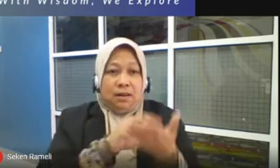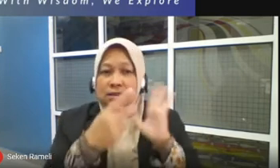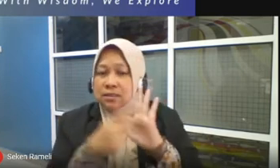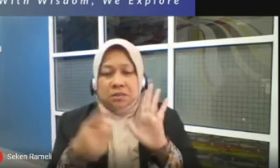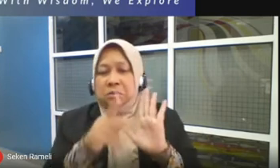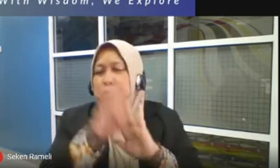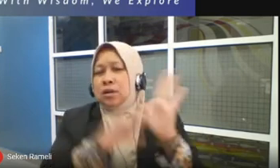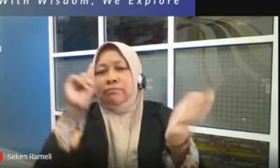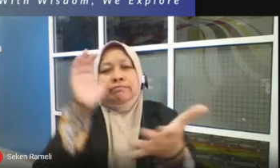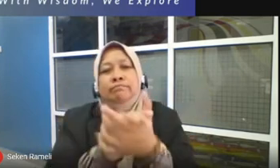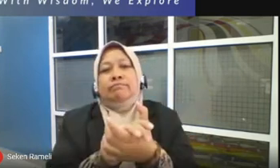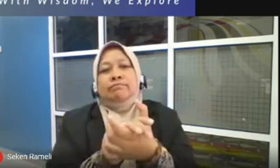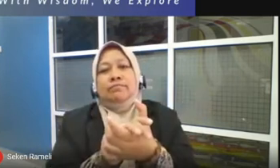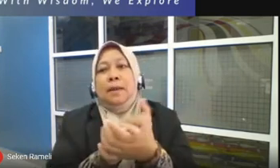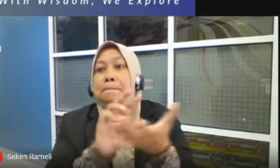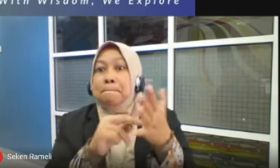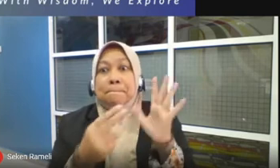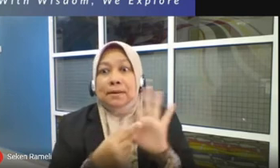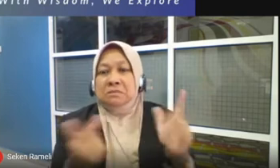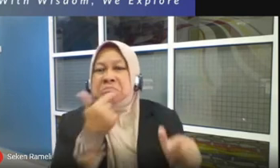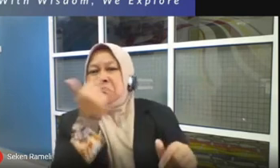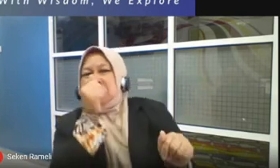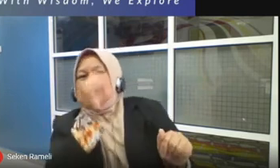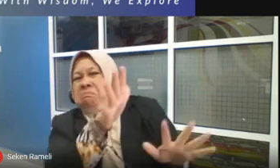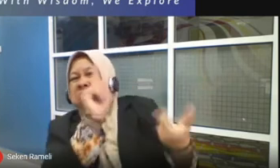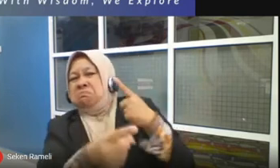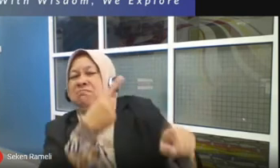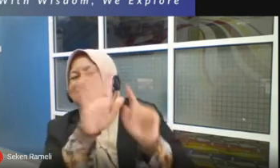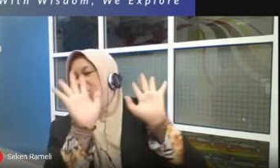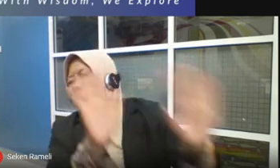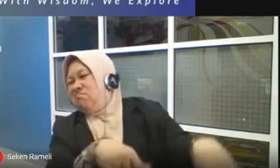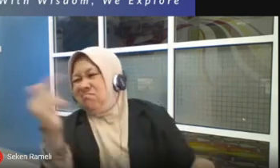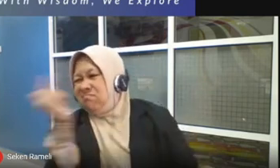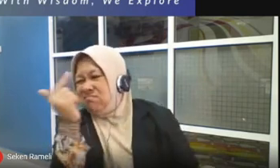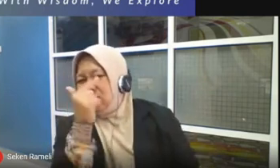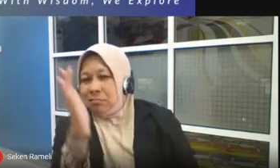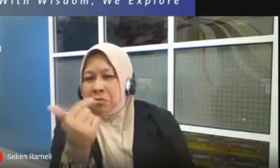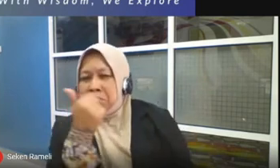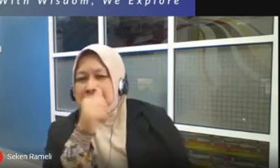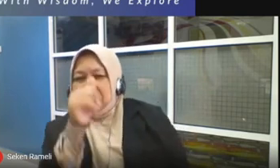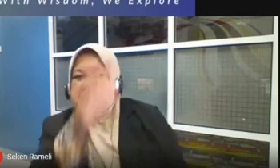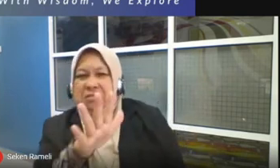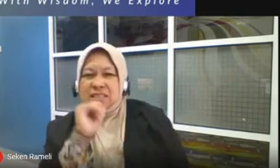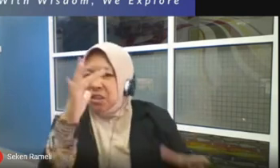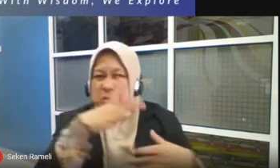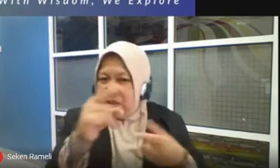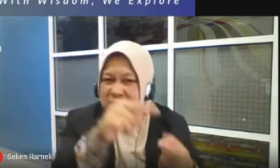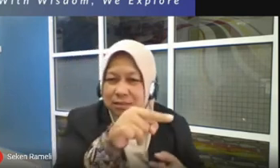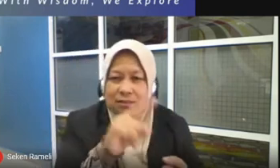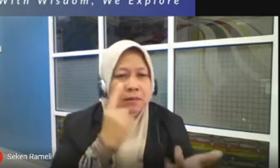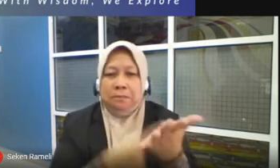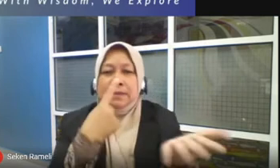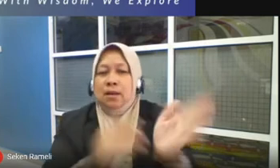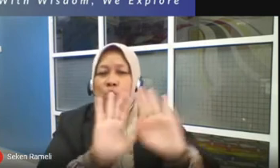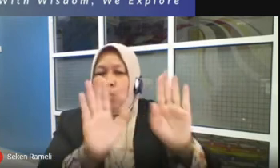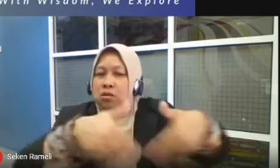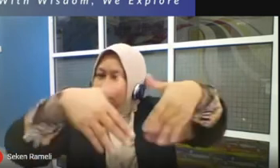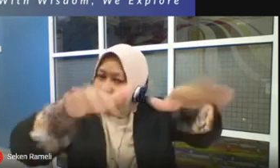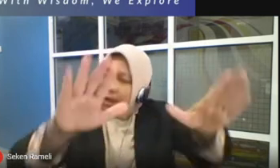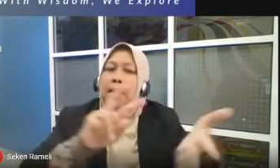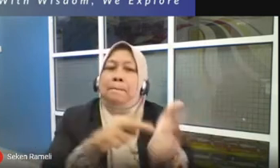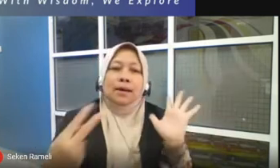kurang yakin. Ini bermaksud I tak nak kawan dengan you. I tak suka you. I tak nak bincang apa-apa dengan you.